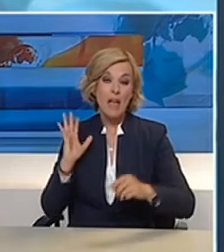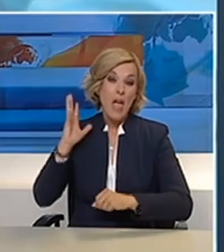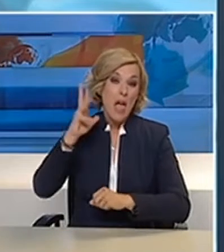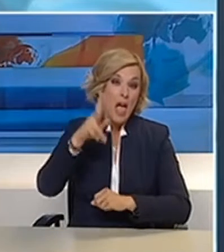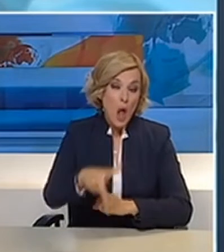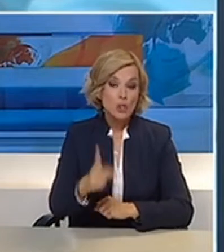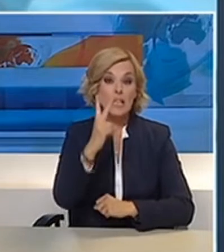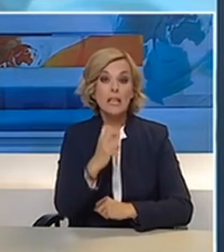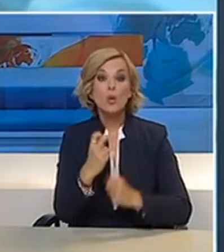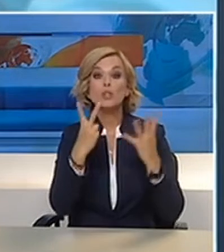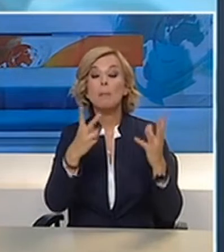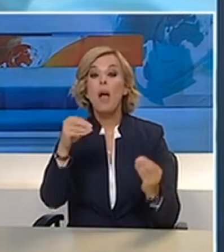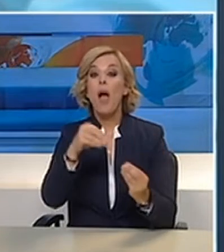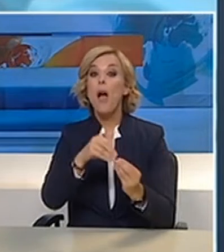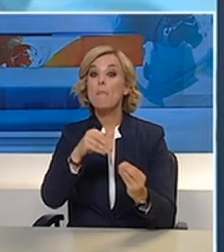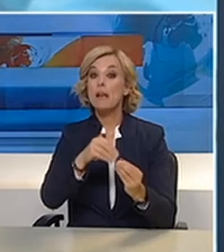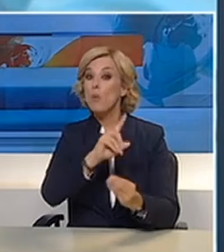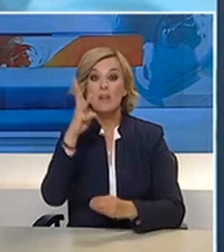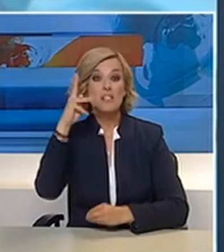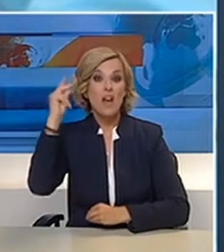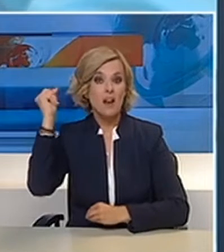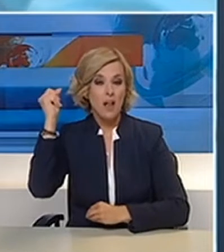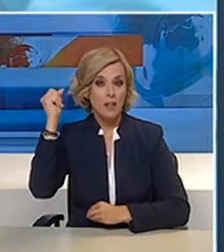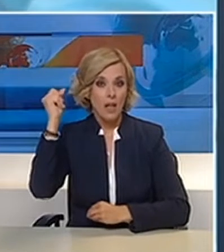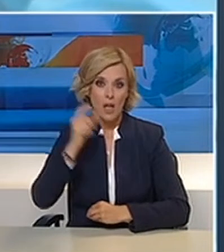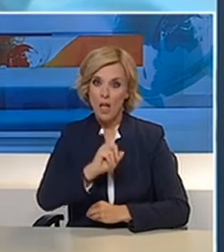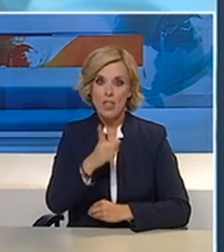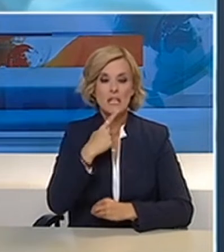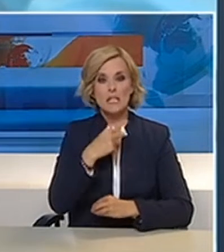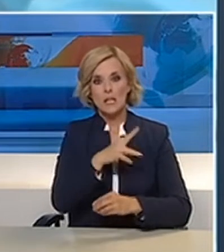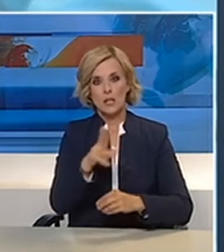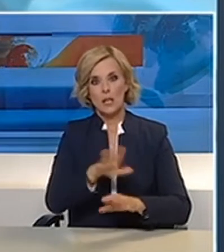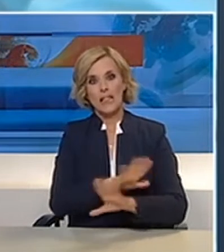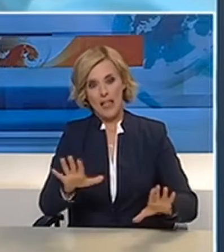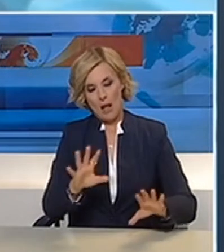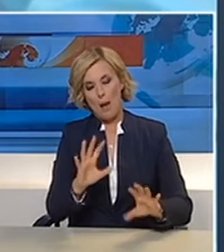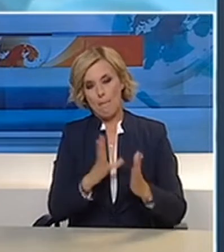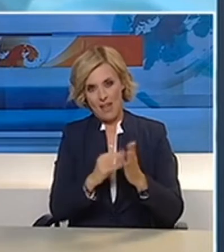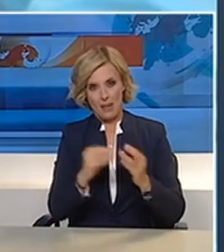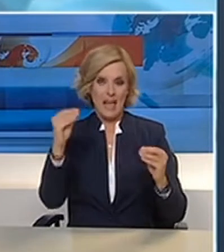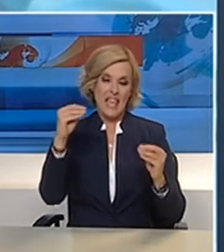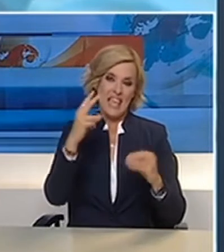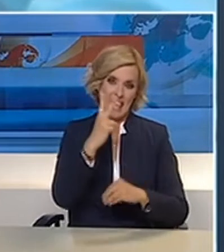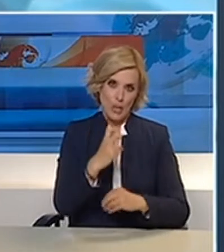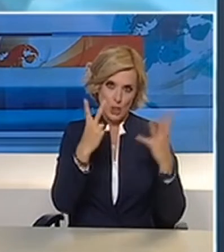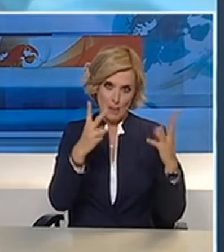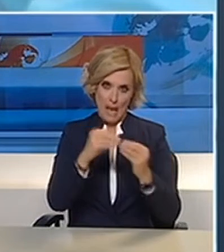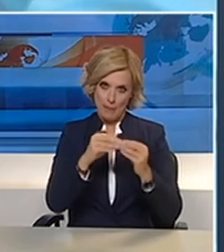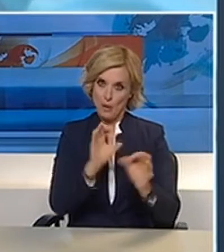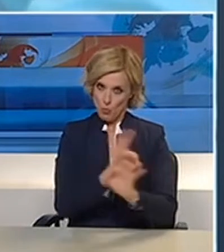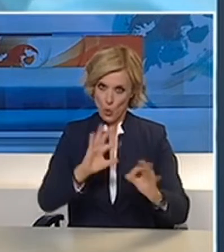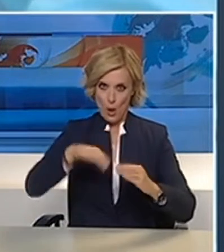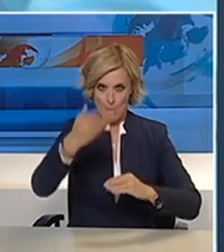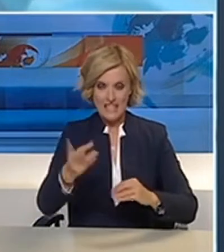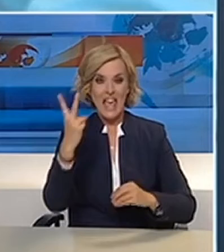27 Απριλίου. Αυτό σε καμιά περίπτωση δεν σημαίνει ότι λήγουν στις 28 Απριλίου και ότι από την επόμενη Τρίτη επιστρέφουμε στους